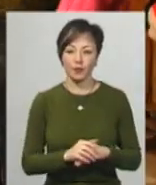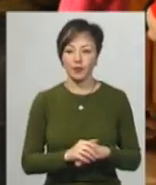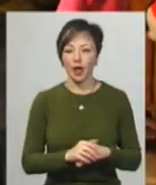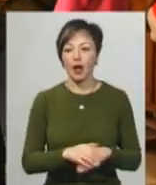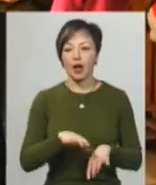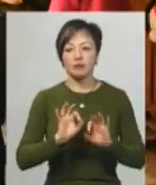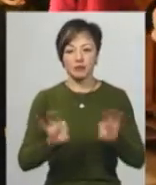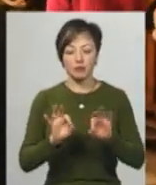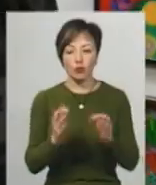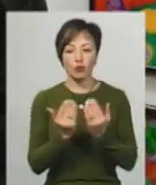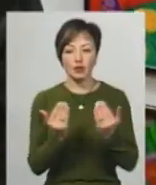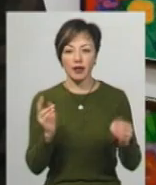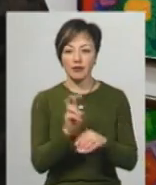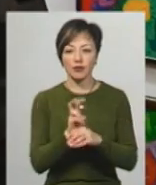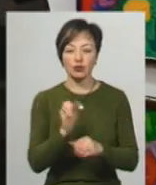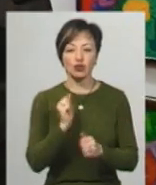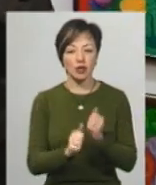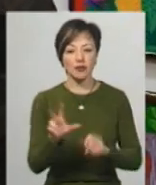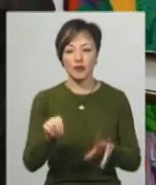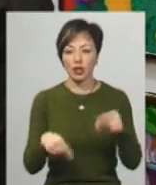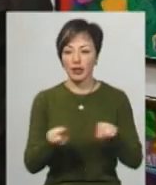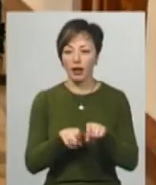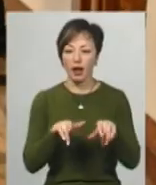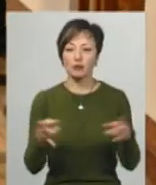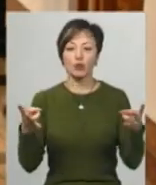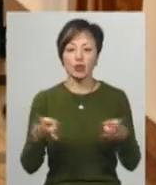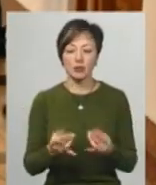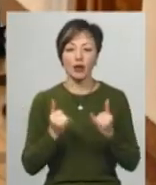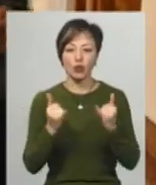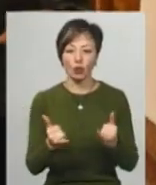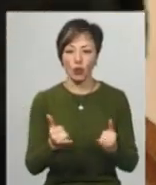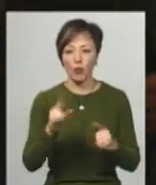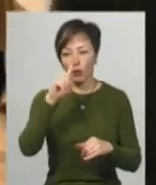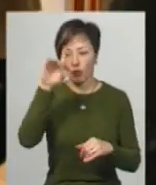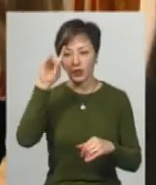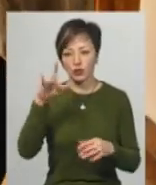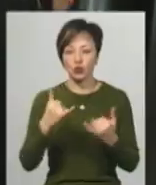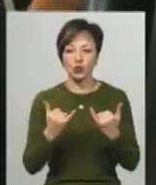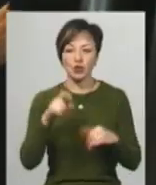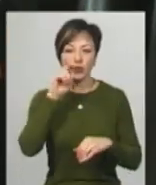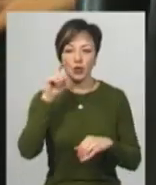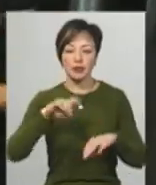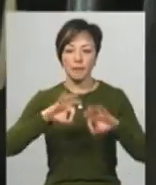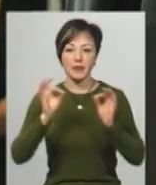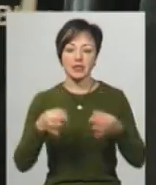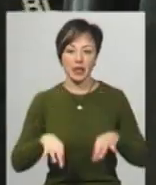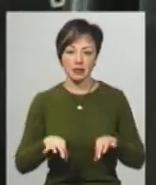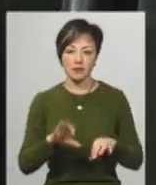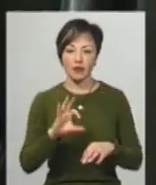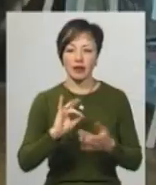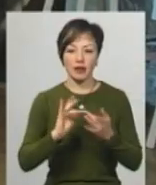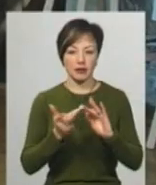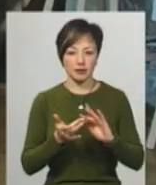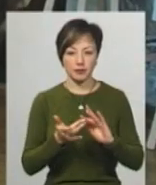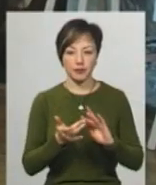Шпандирьова каже, музей відвідує часто і вважає, такі акції потрібні для того, аби популяризувати сучасне українське мистецтво у соціальних